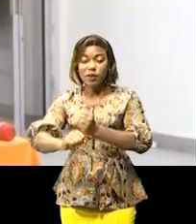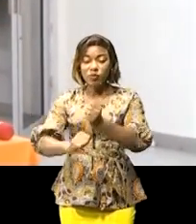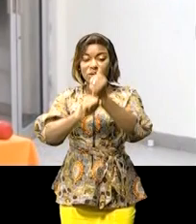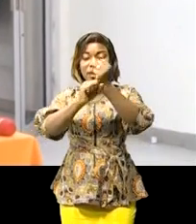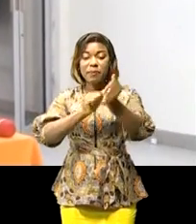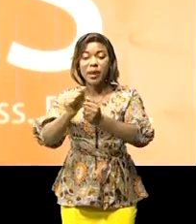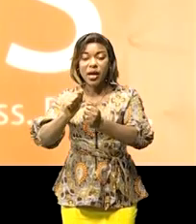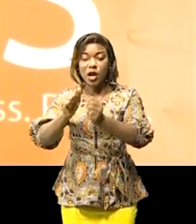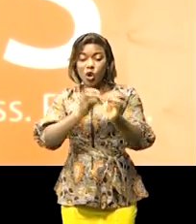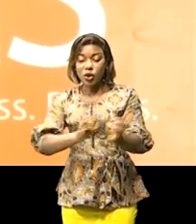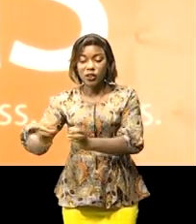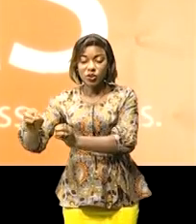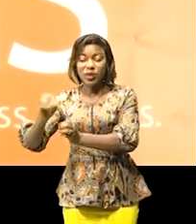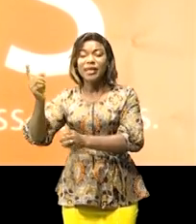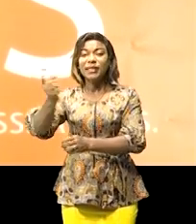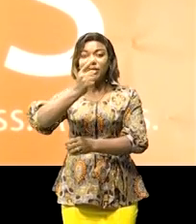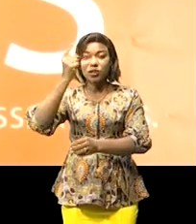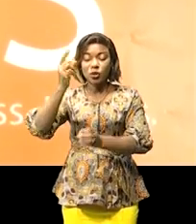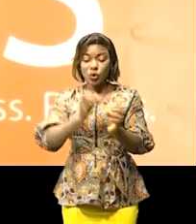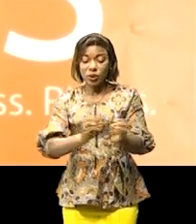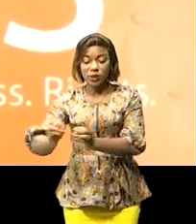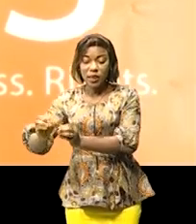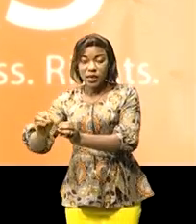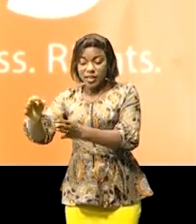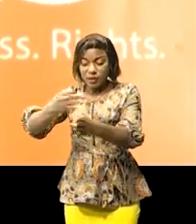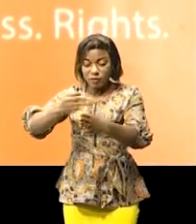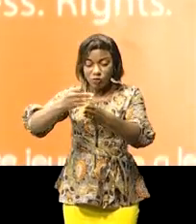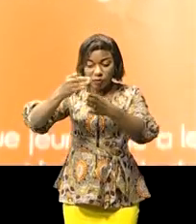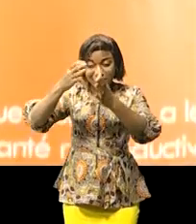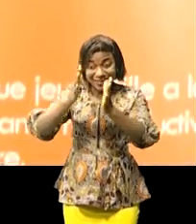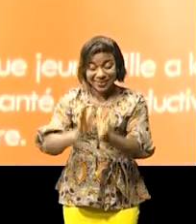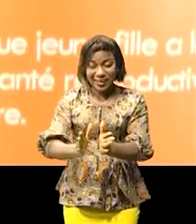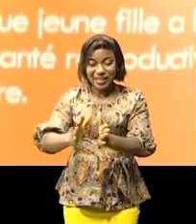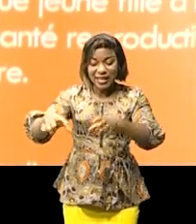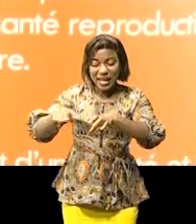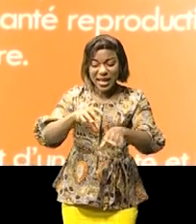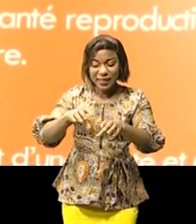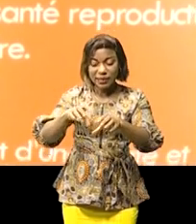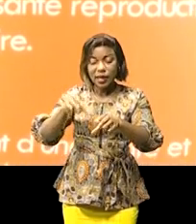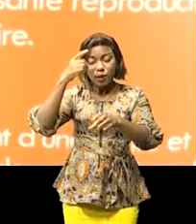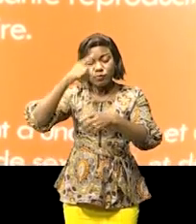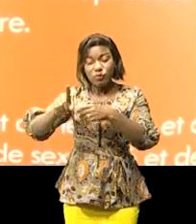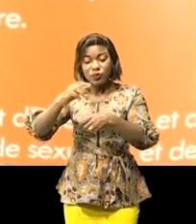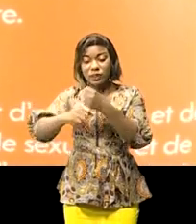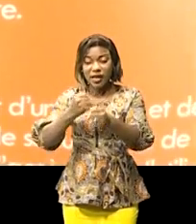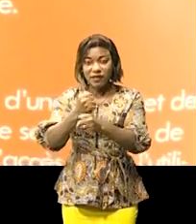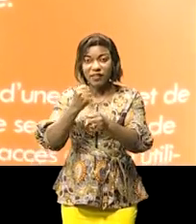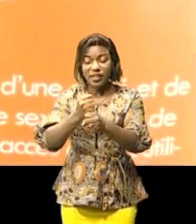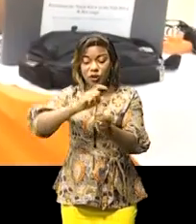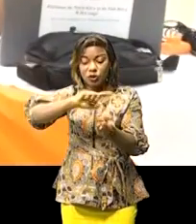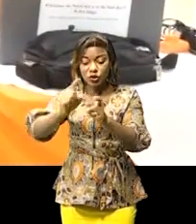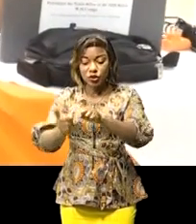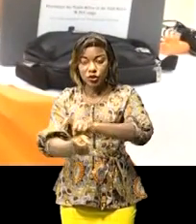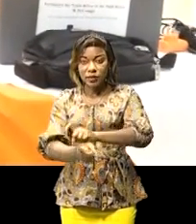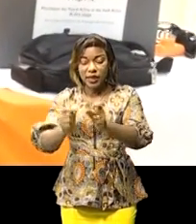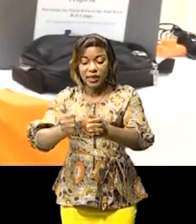l'organisation internationale AIPAS, organisent une session de formateurs des acteurs appelés à travailler dans l'amélioration